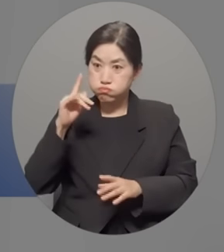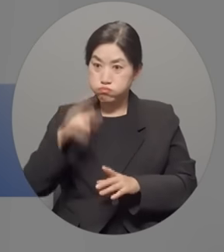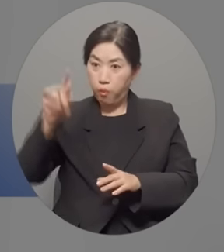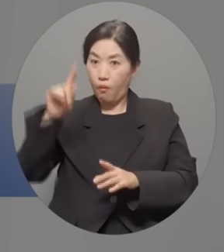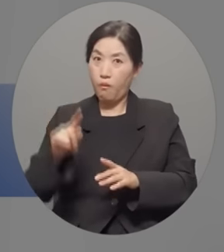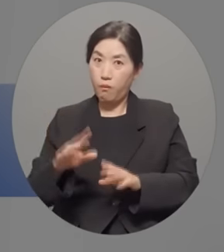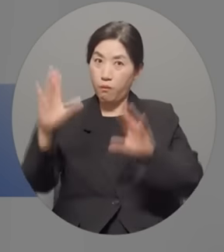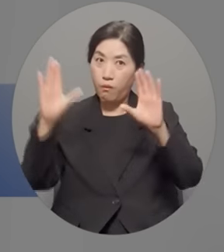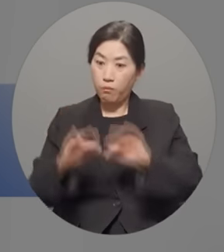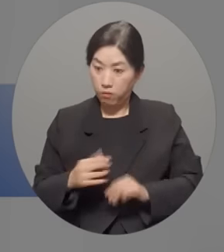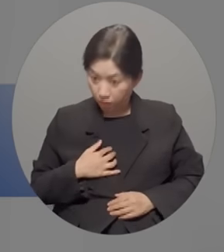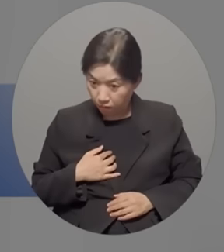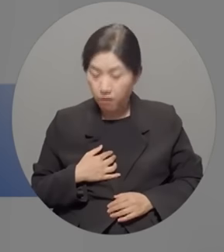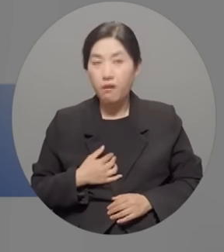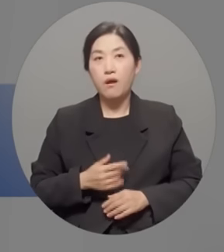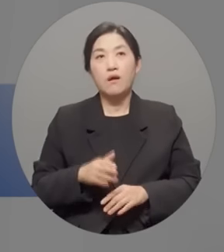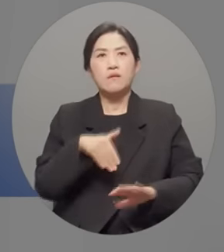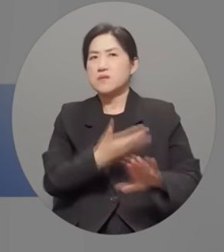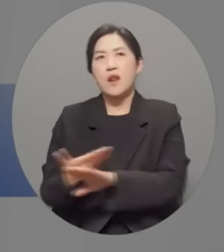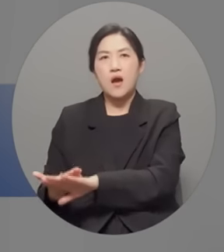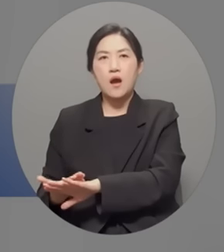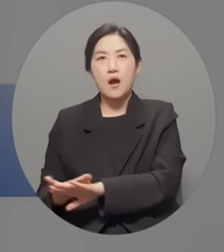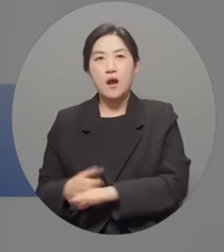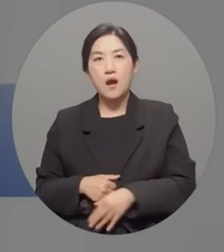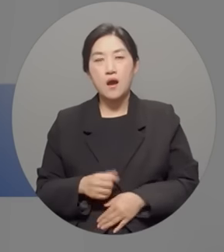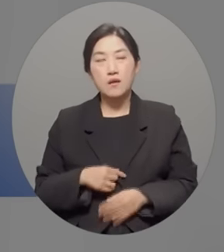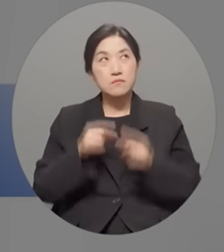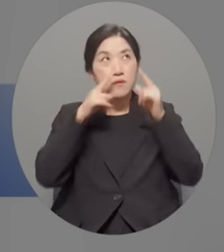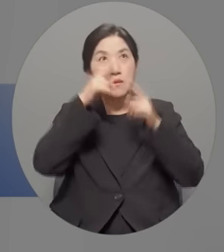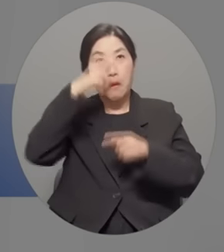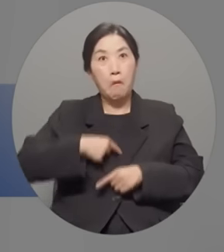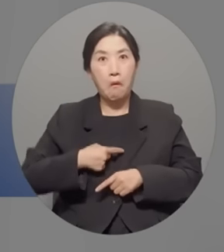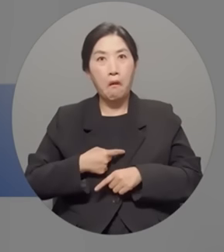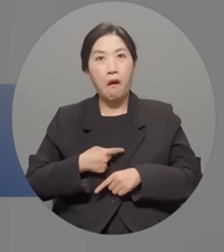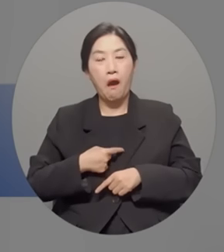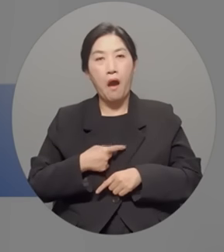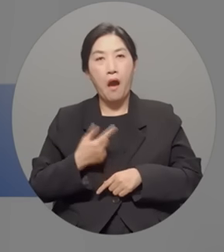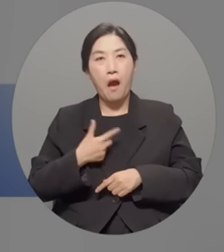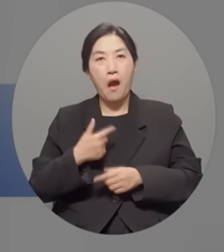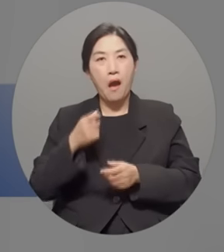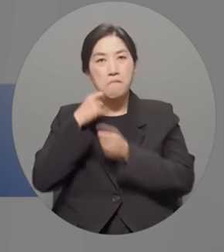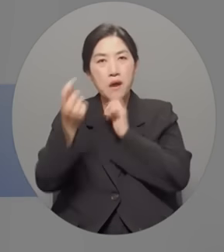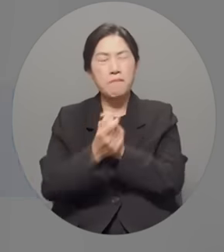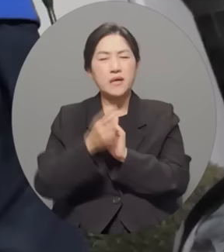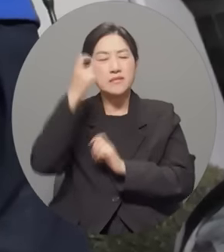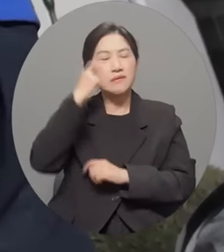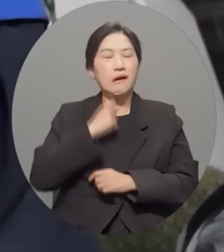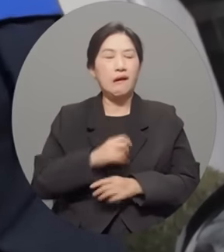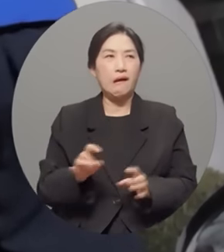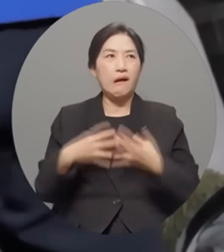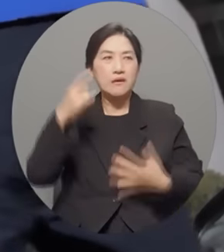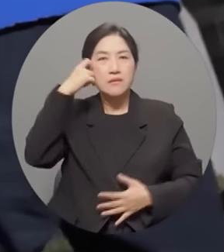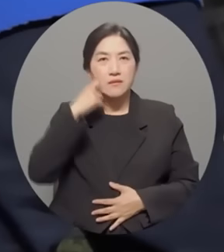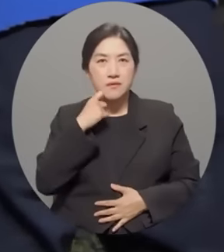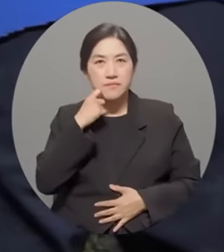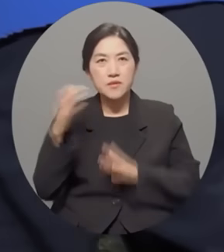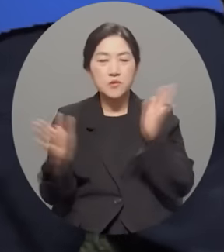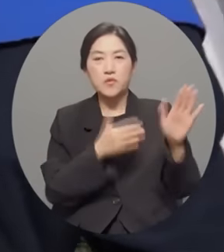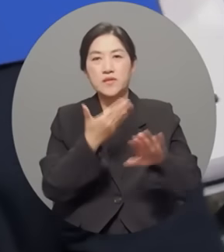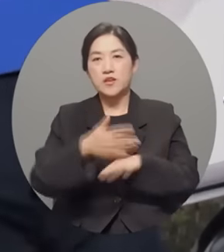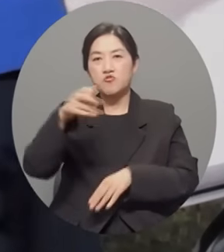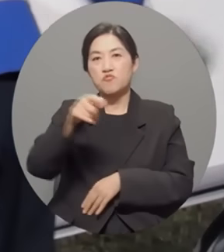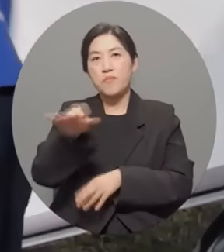되게 다르거든요 정말 눈뜨고 코베인 거 같은 그런 느낌 을 딱 받더라고요 또 다른 쿠팡